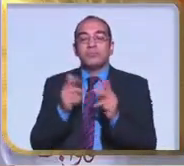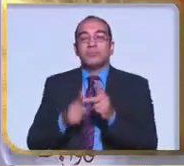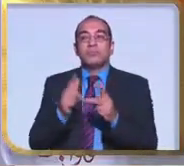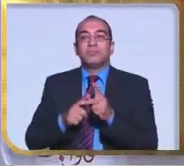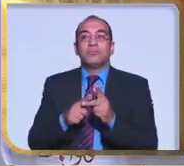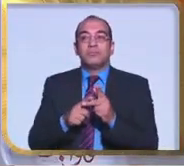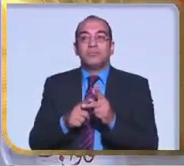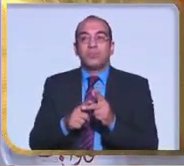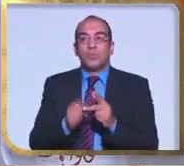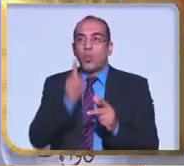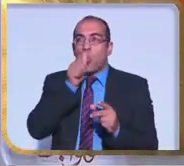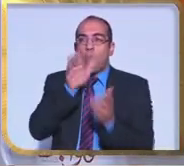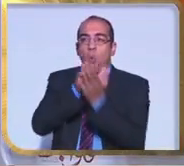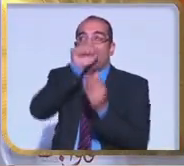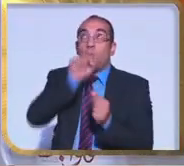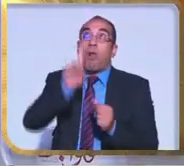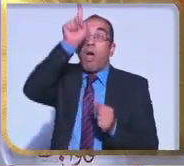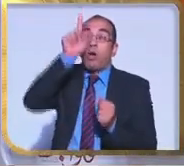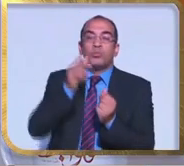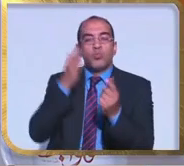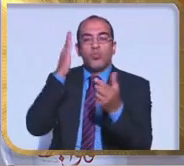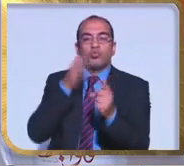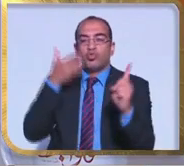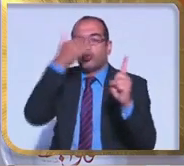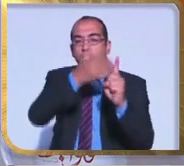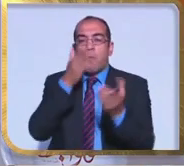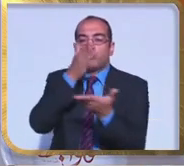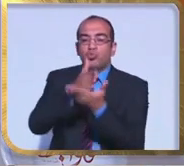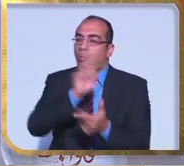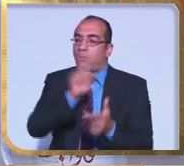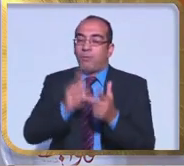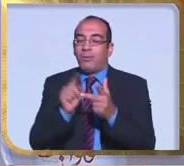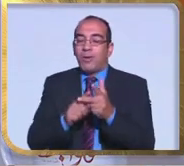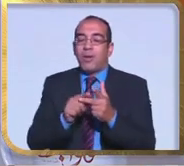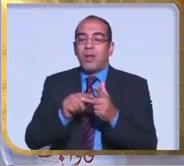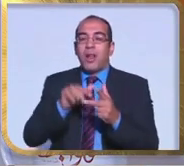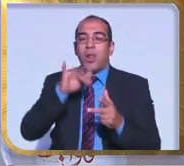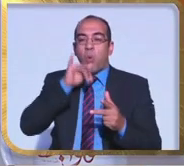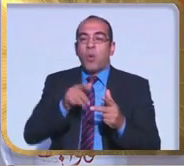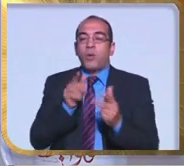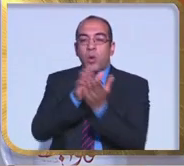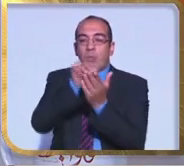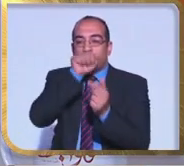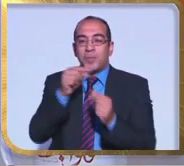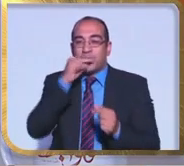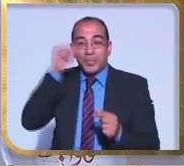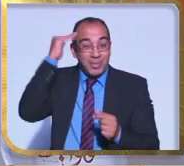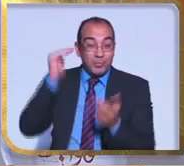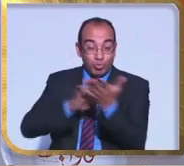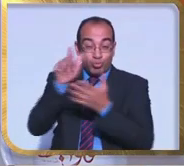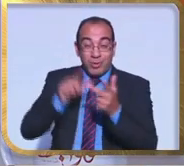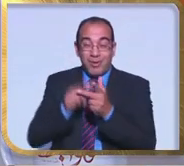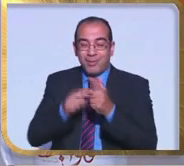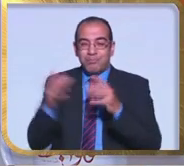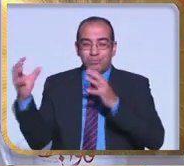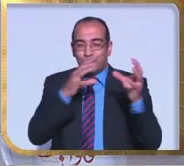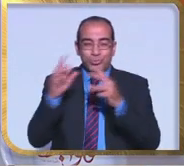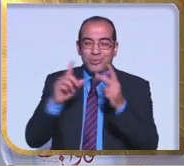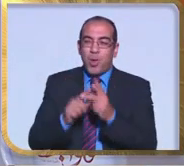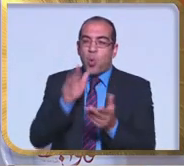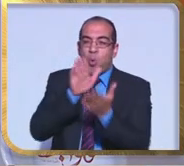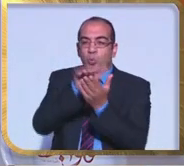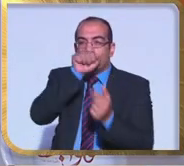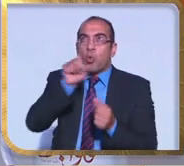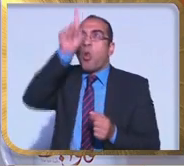هي كانت بتحلف وده نيتها الحقيقيه ان هي مش نيتها، بس هي عشان بنتها عملت معاها مشكله وكده واتخانقت معاها، قالت: طب حد الله ما انا